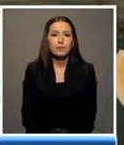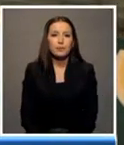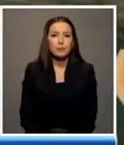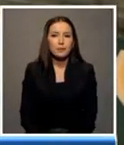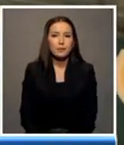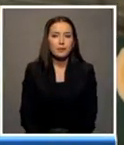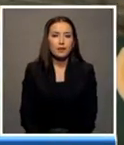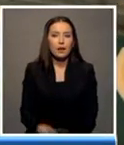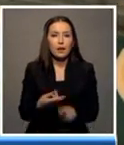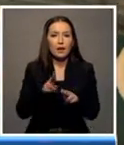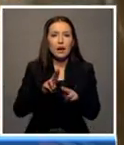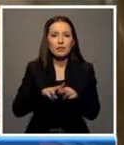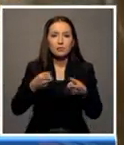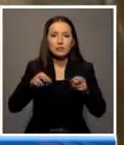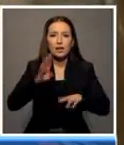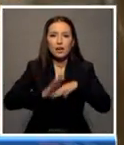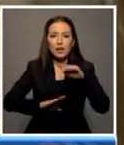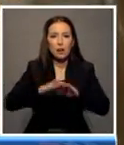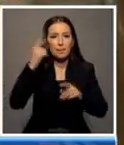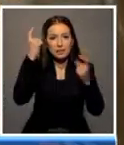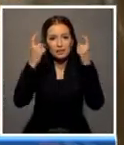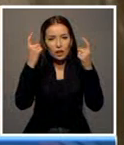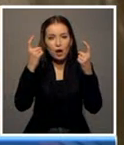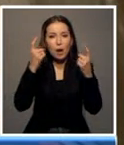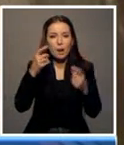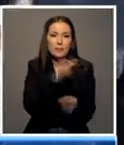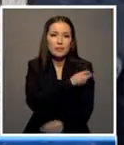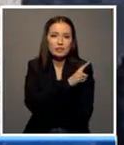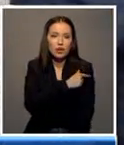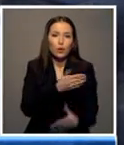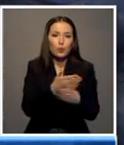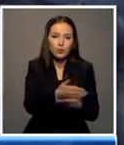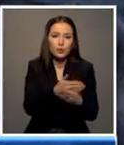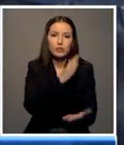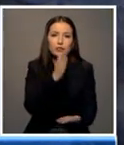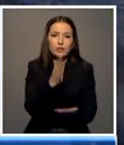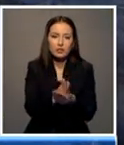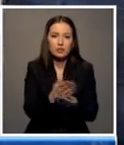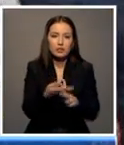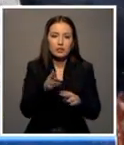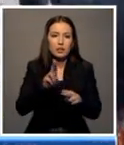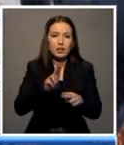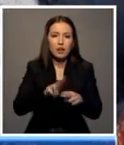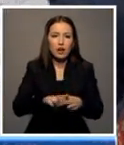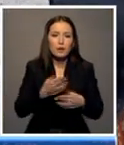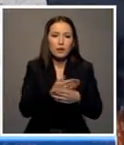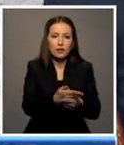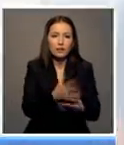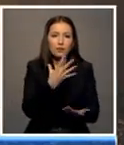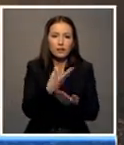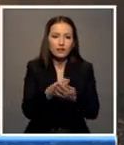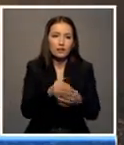Handicap International мамандары бұл жандарға психологиялық, медициналық, әлеуметтік көмек көрсетіп жатыр. Қайырымдылықпен айналысатын ұйым Сирия